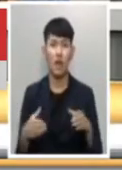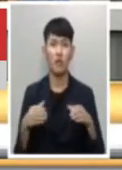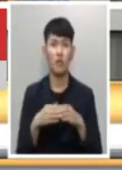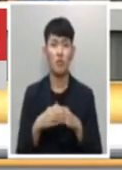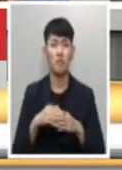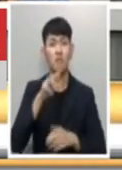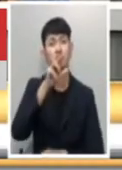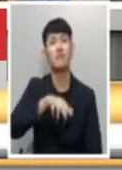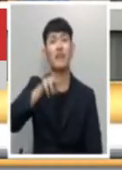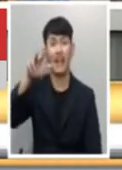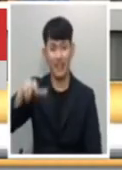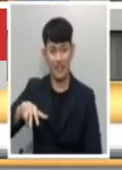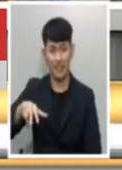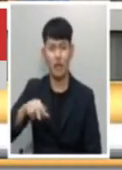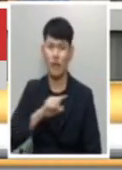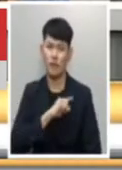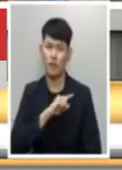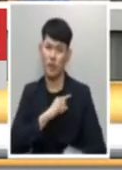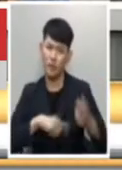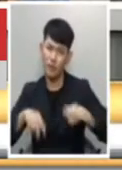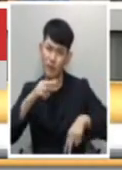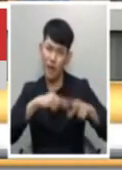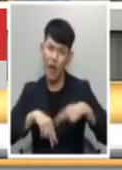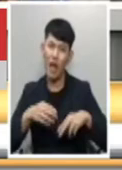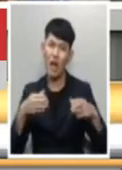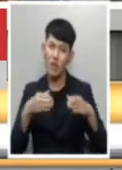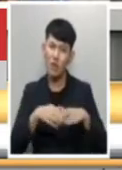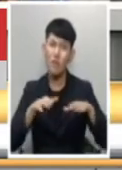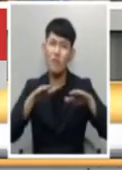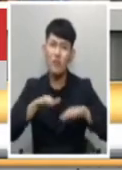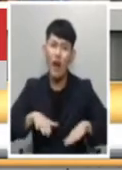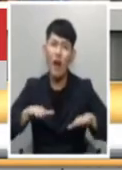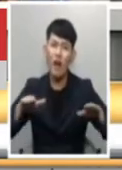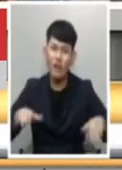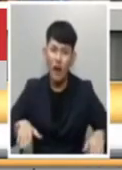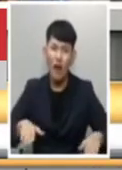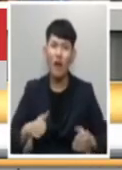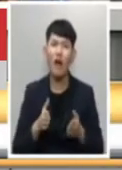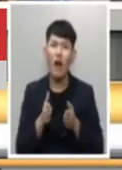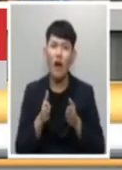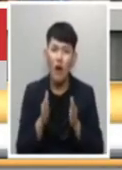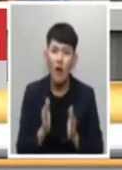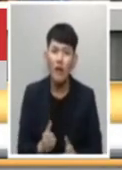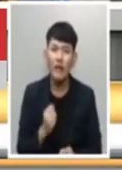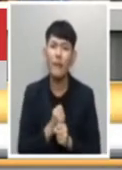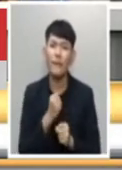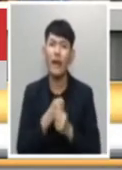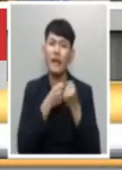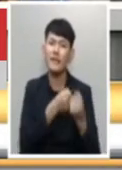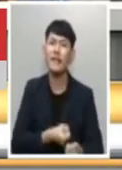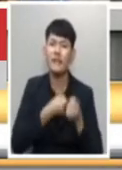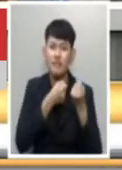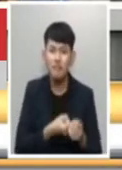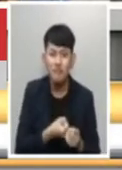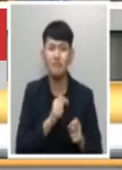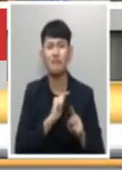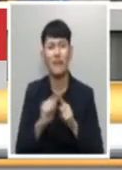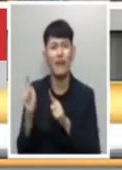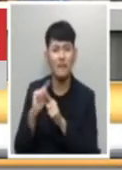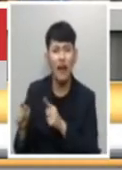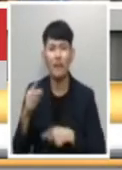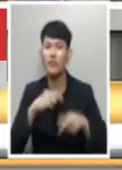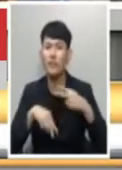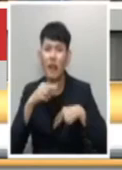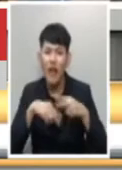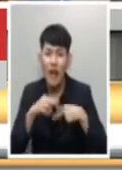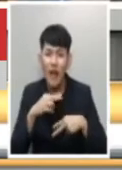ทยเนี่ยนะครับได้ดูแลน้องครับดูแลน้องซึ่งเป็นเกษตรกรน้องคนเล็กได้ทำการเกษตรนะครับ